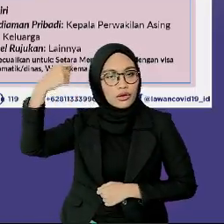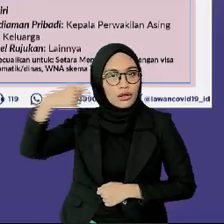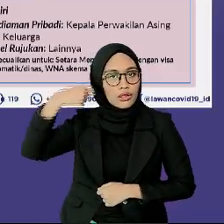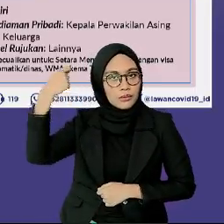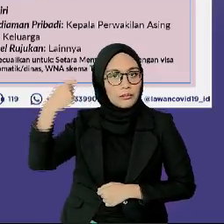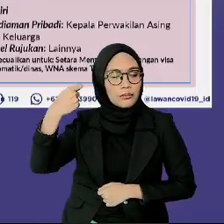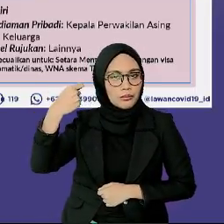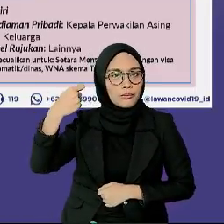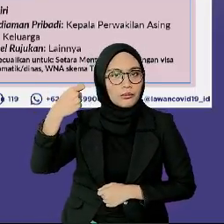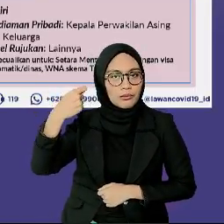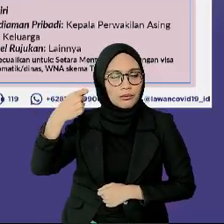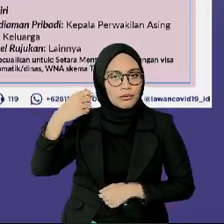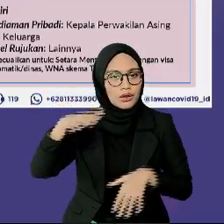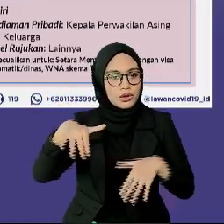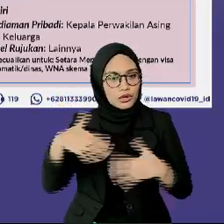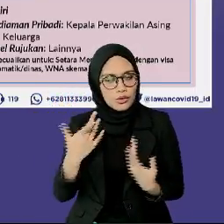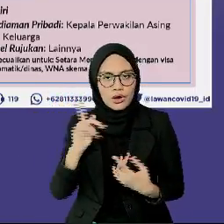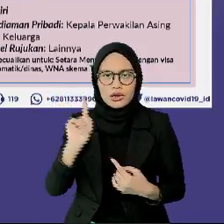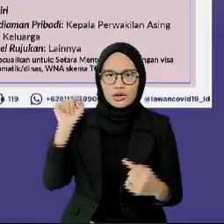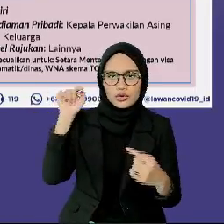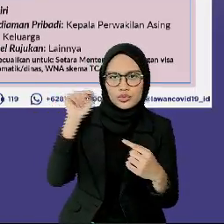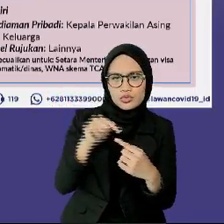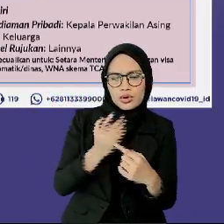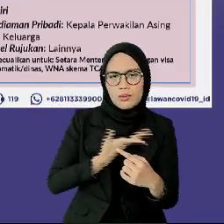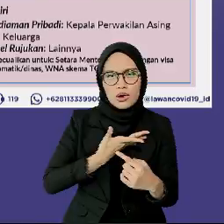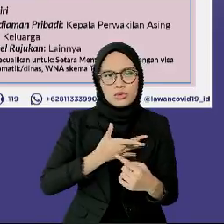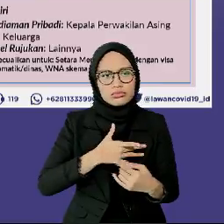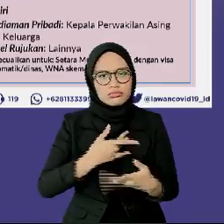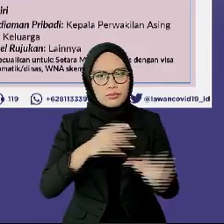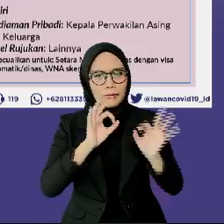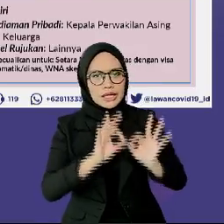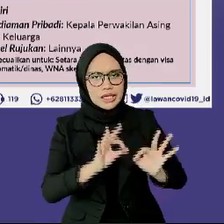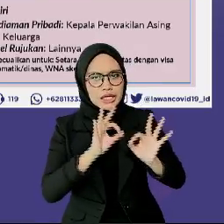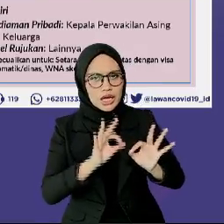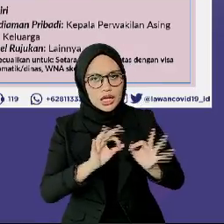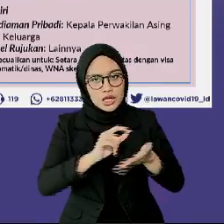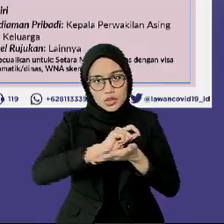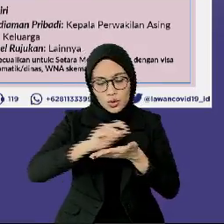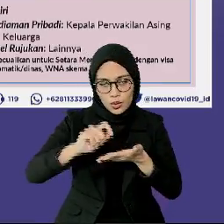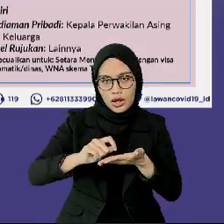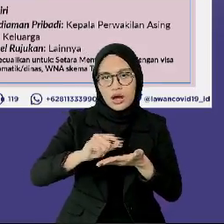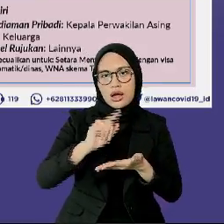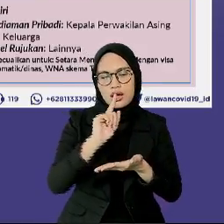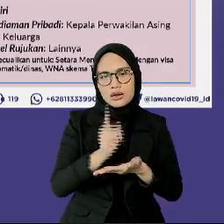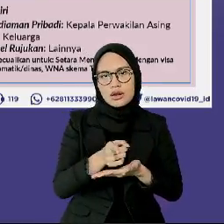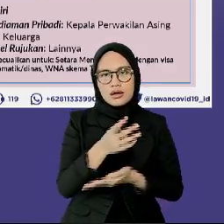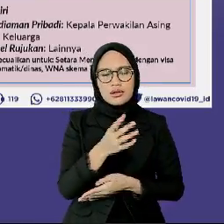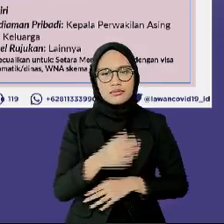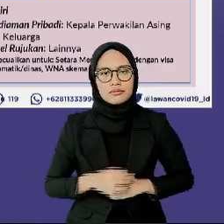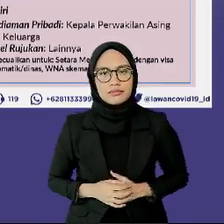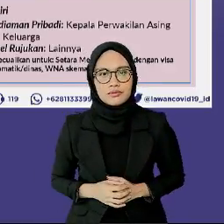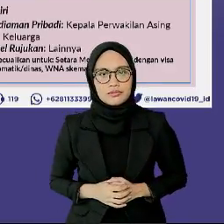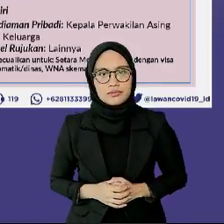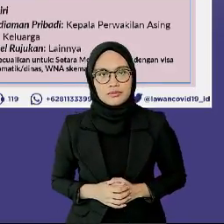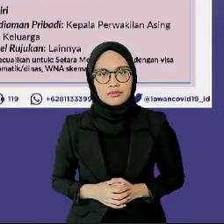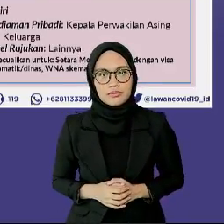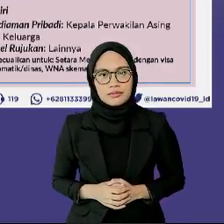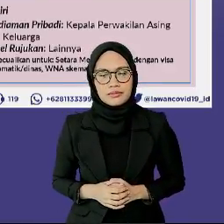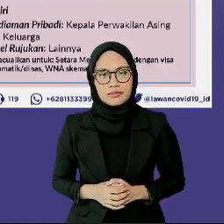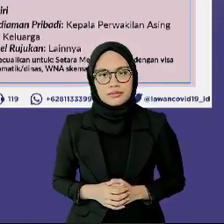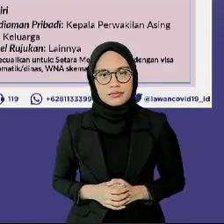rangka komersil dan tujuan mengikuti pendidikan. Selain itu, sebagaimana yang disampaikan